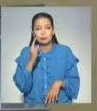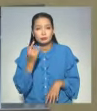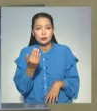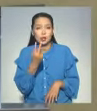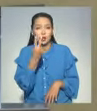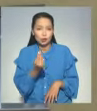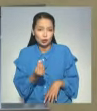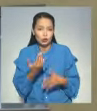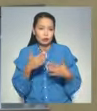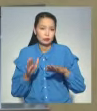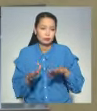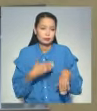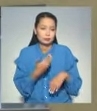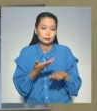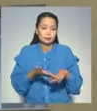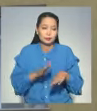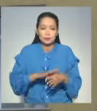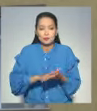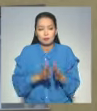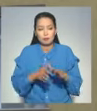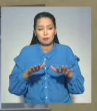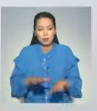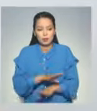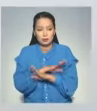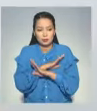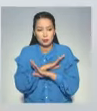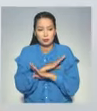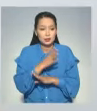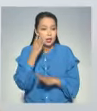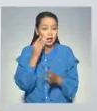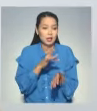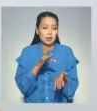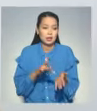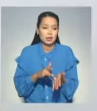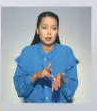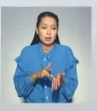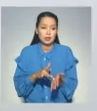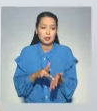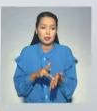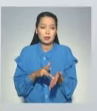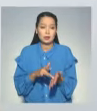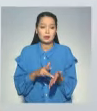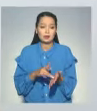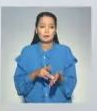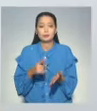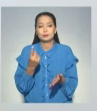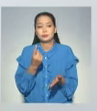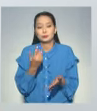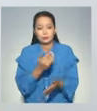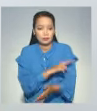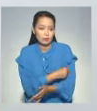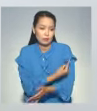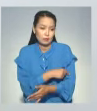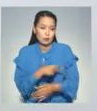жансақтау бөлімінде көз жұмды. Алматы қаласының бірінші қалалық балаларға шұғыл медициналық көмек